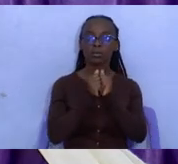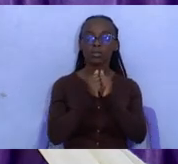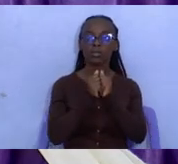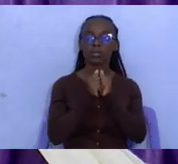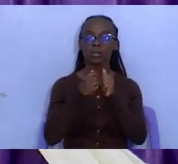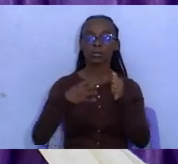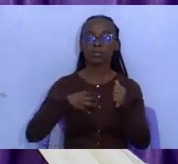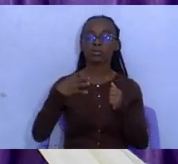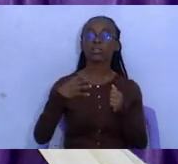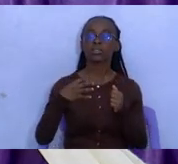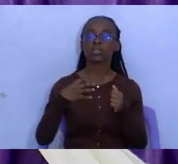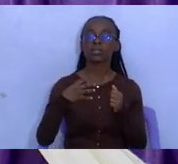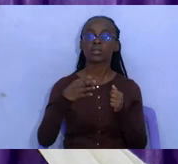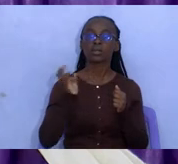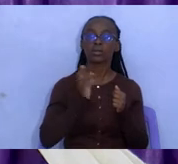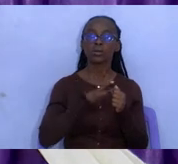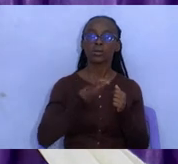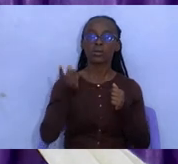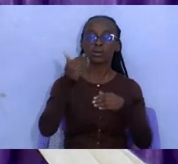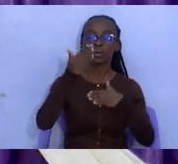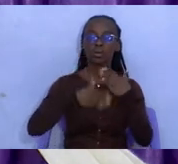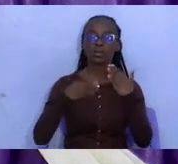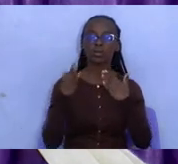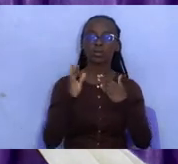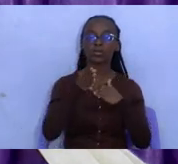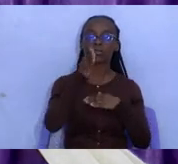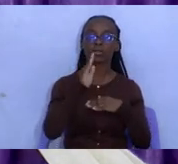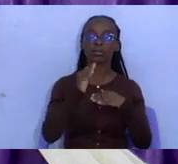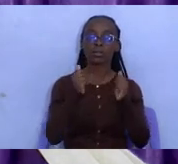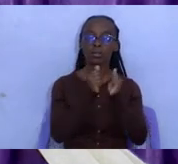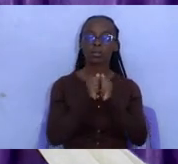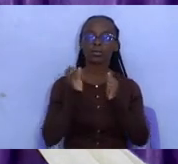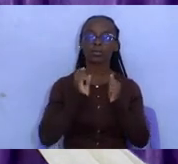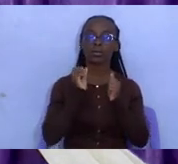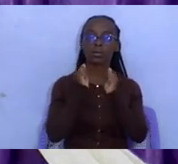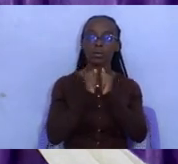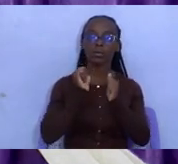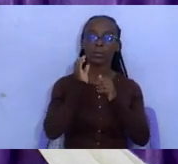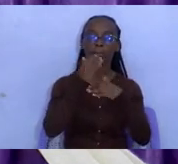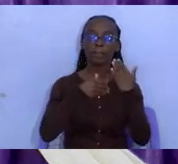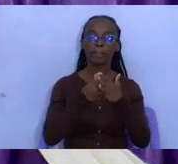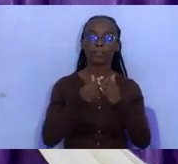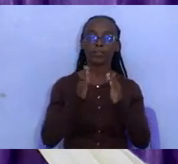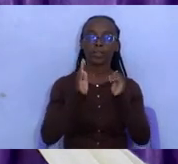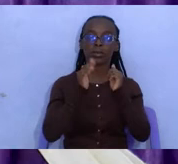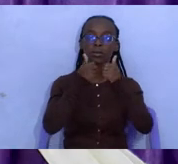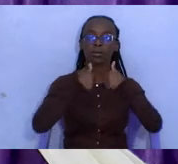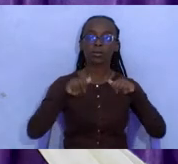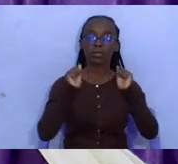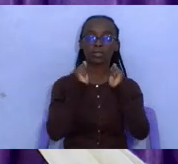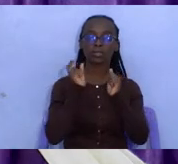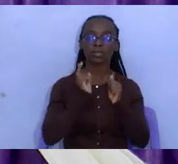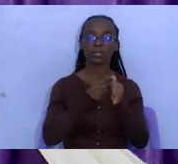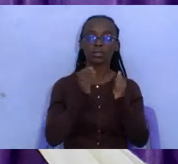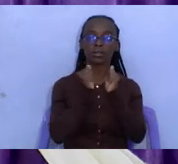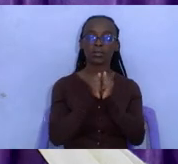zetu. Na Bwana pia tumekuja mbele zako pamoja na zile umetubariki nazo, ili Bwana tukakuabudu nayo. Wengi wametuma kwa